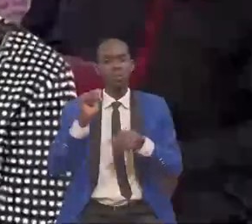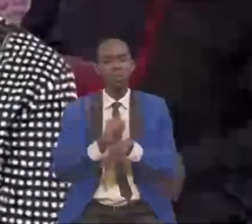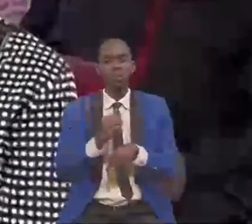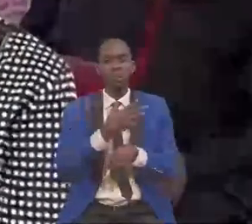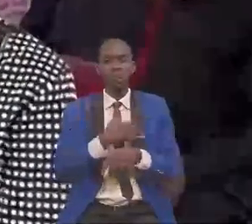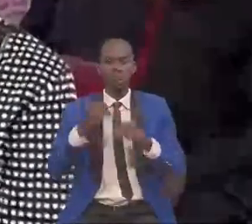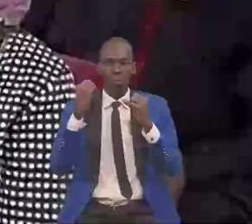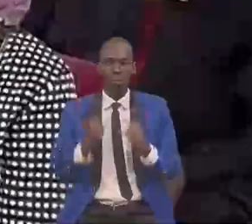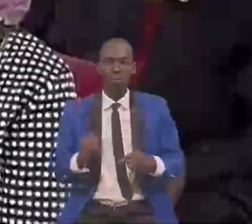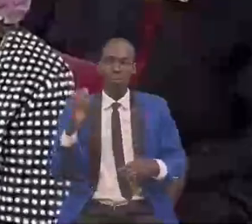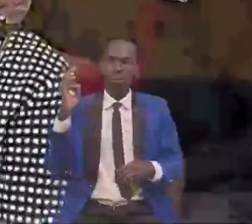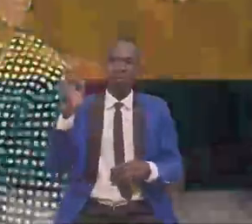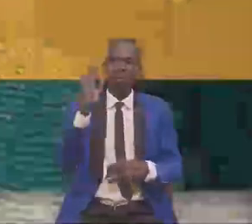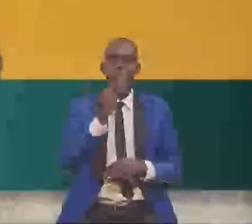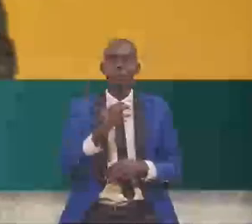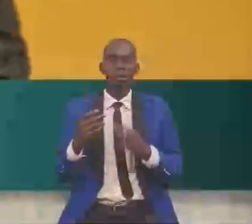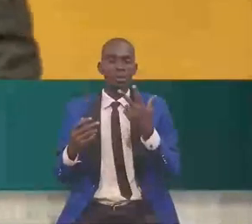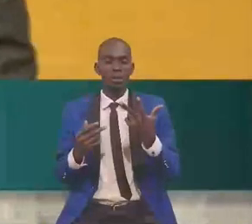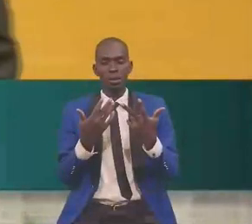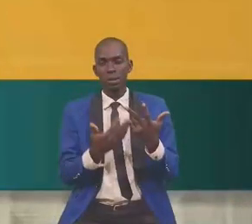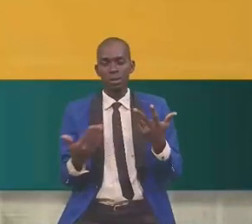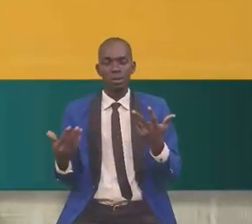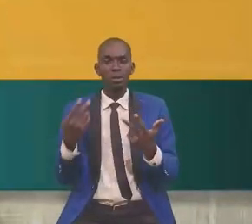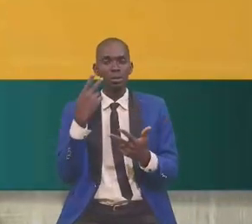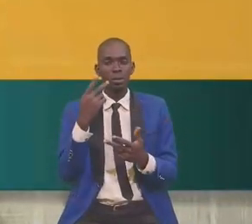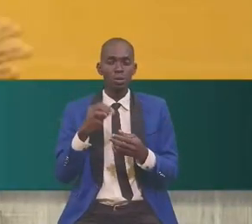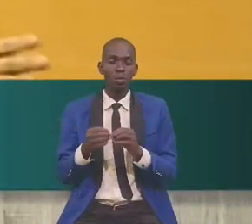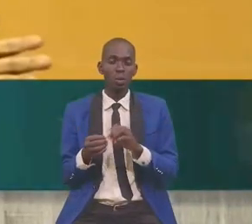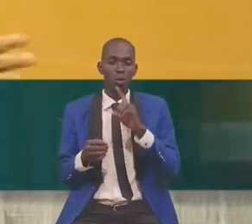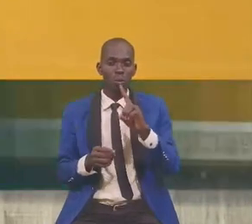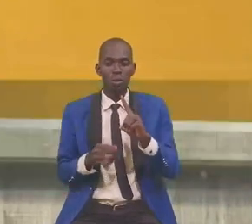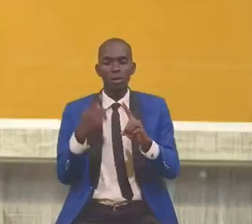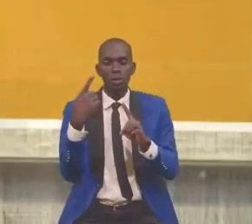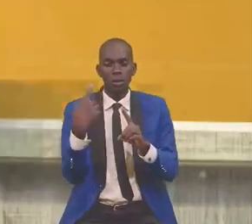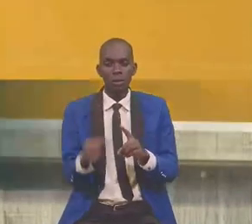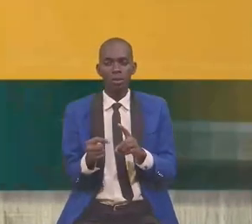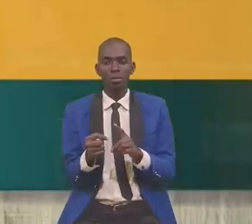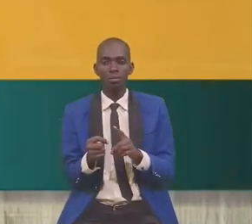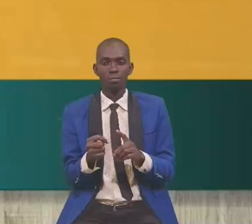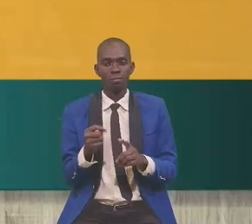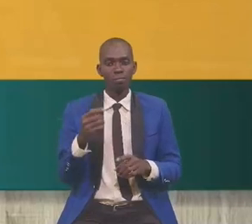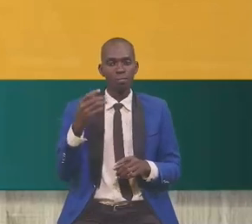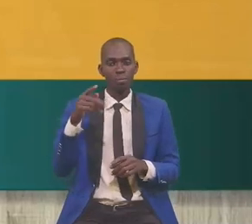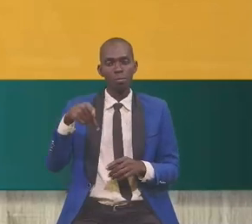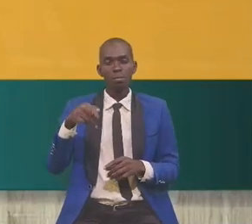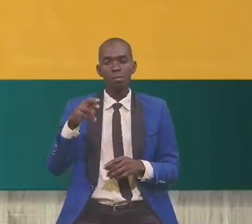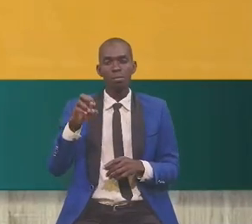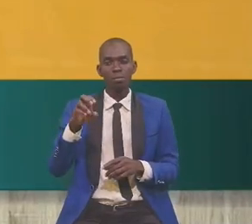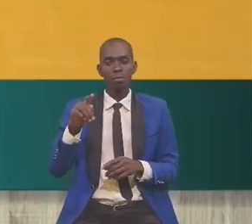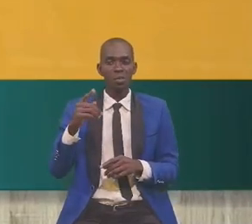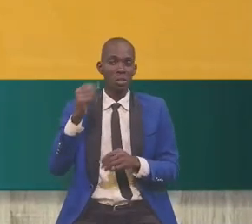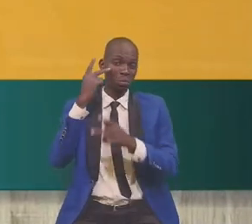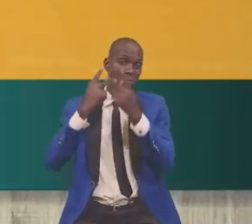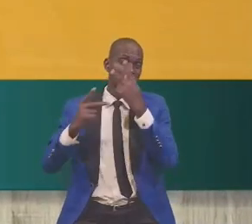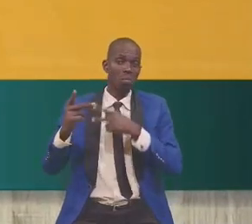choses à considérer. Premièrement, la prédiction et la prophétie d'une plus grande expansion jusqu'à